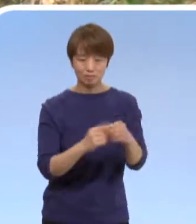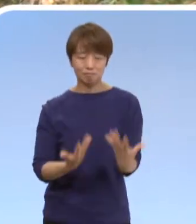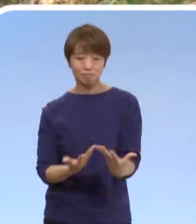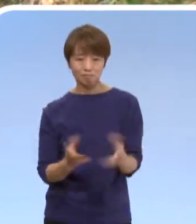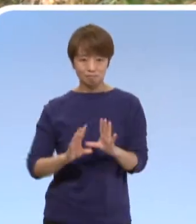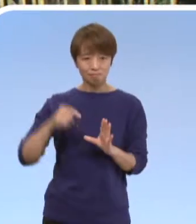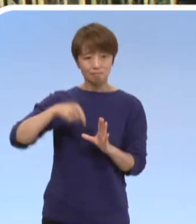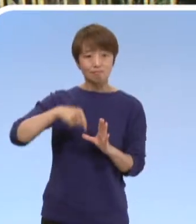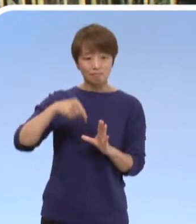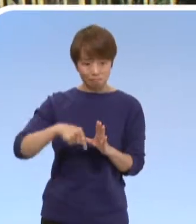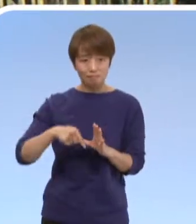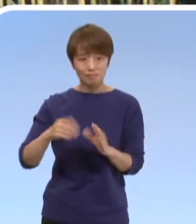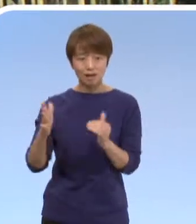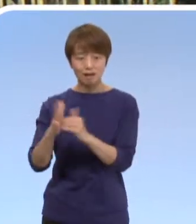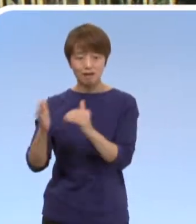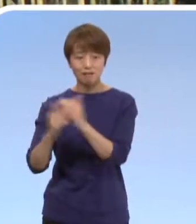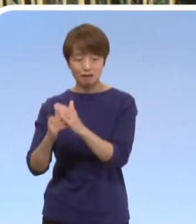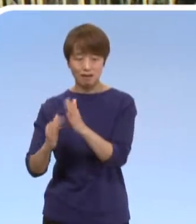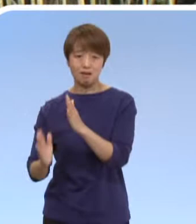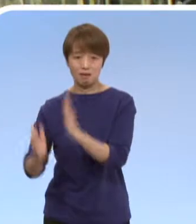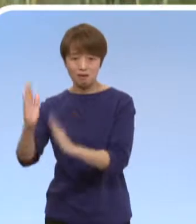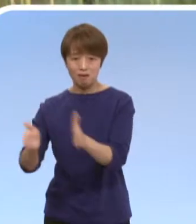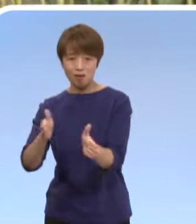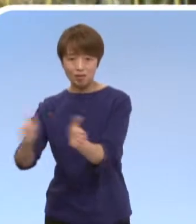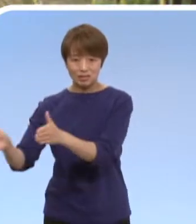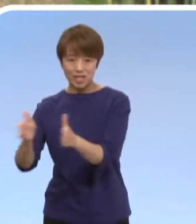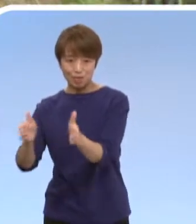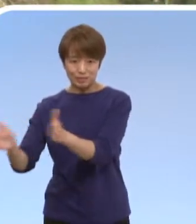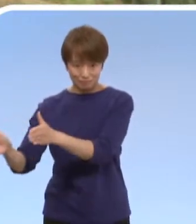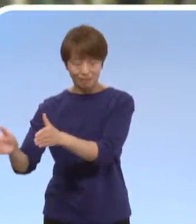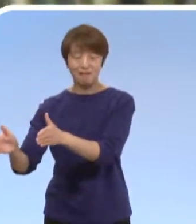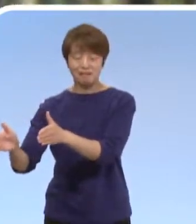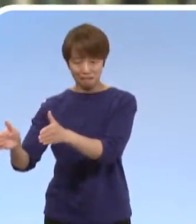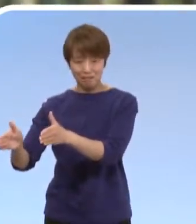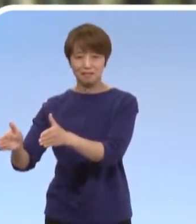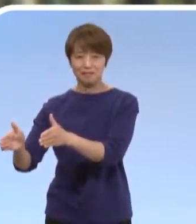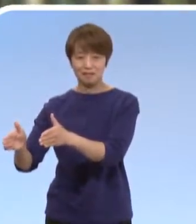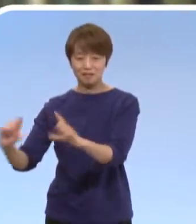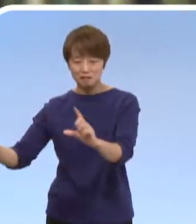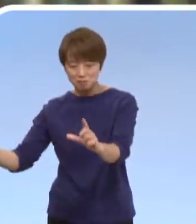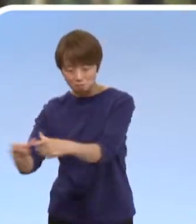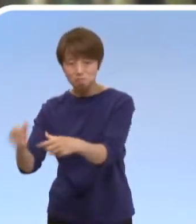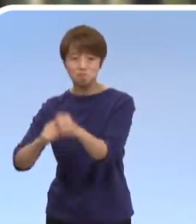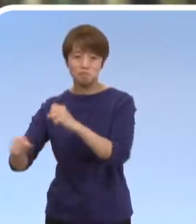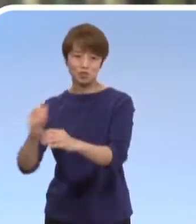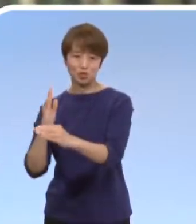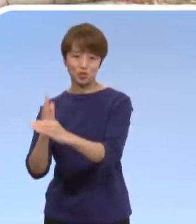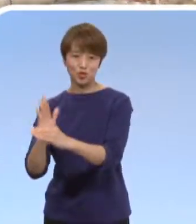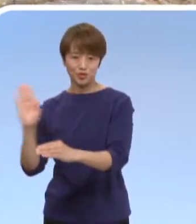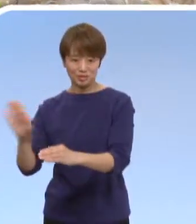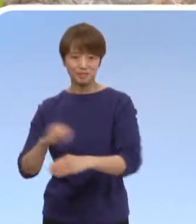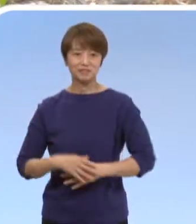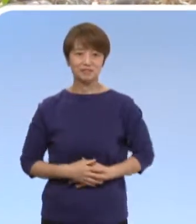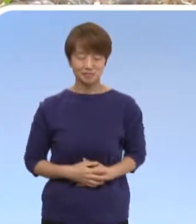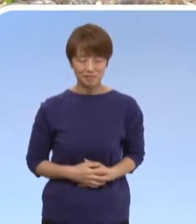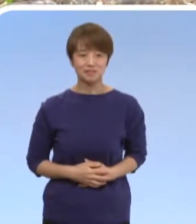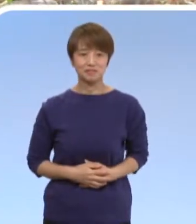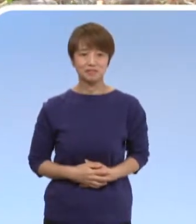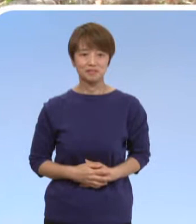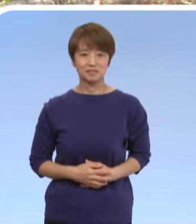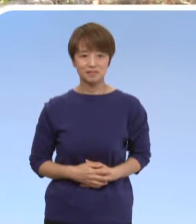里山プロジェクトではこうした整備を行って、少しでも放置竹林を減らす活動に取り組んでいます